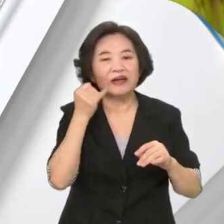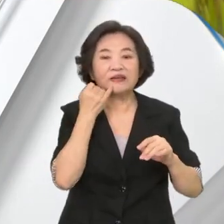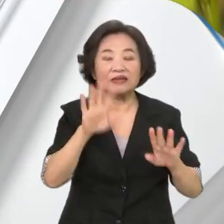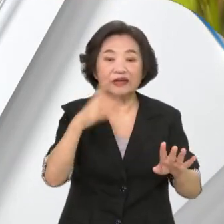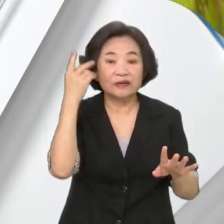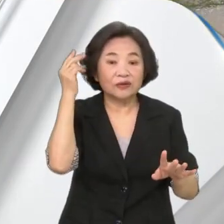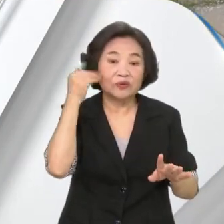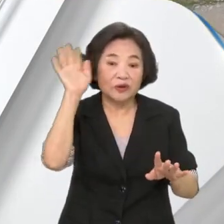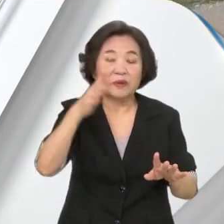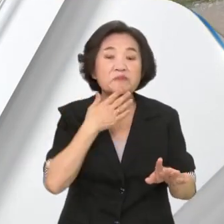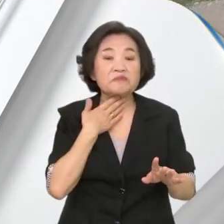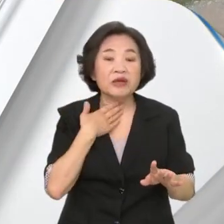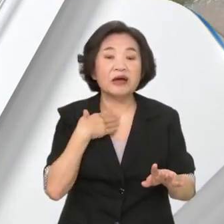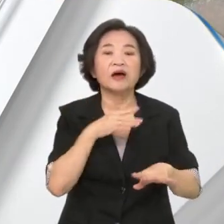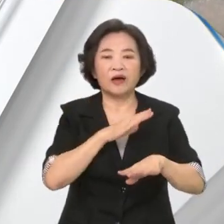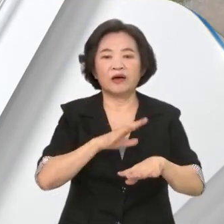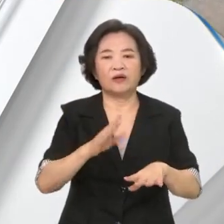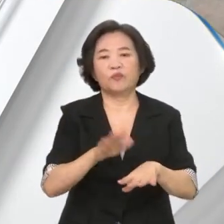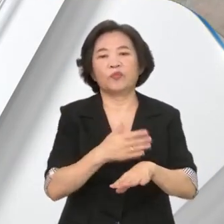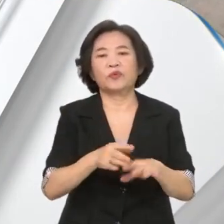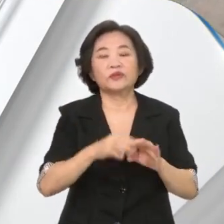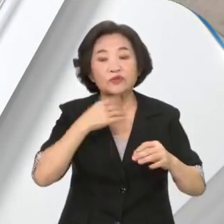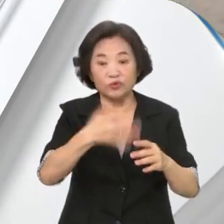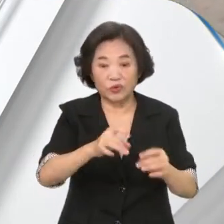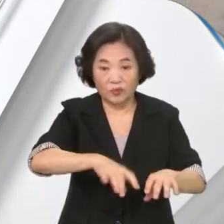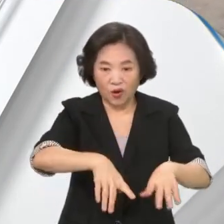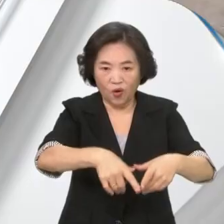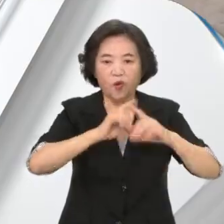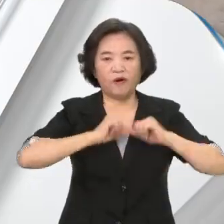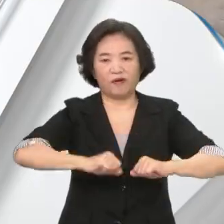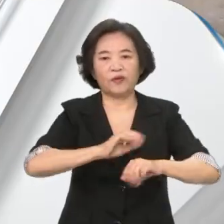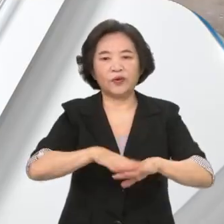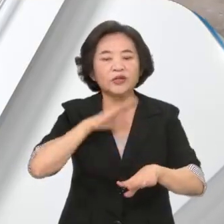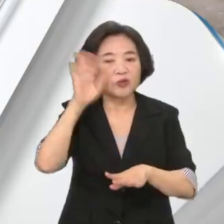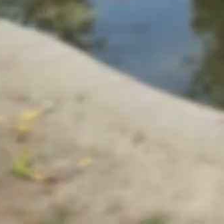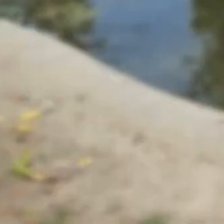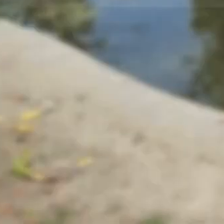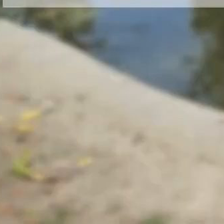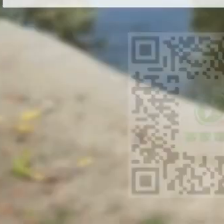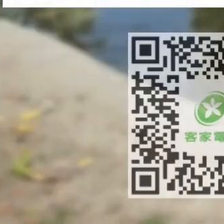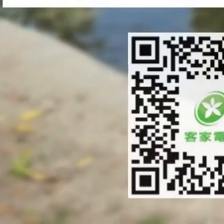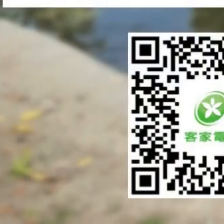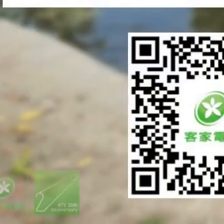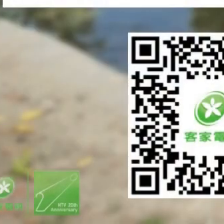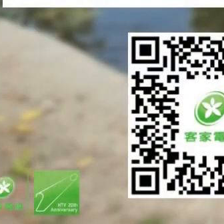后续也会持续的监测，同时停电提出营业。下个新闻层面同不同？